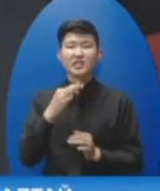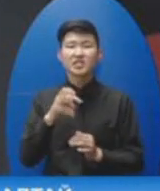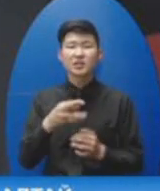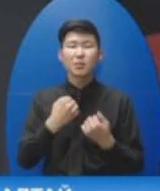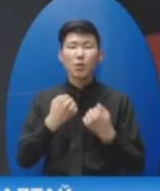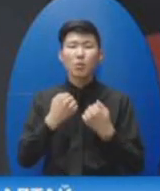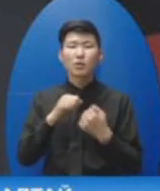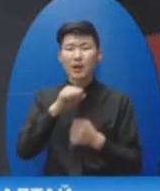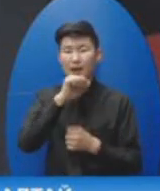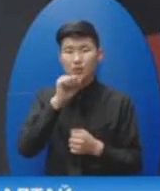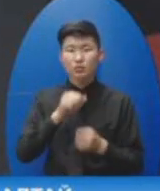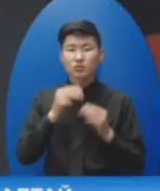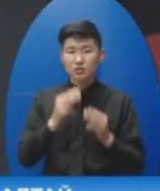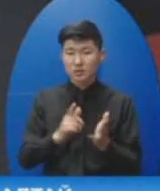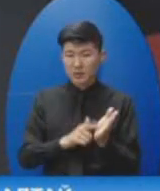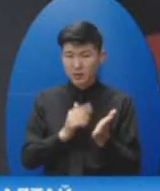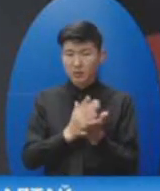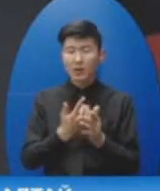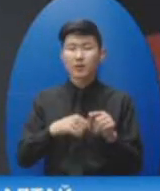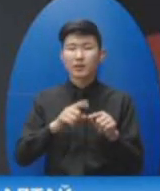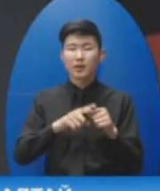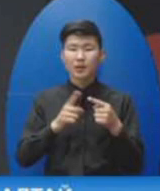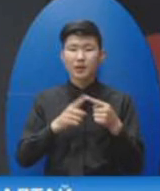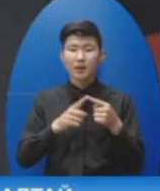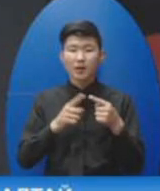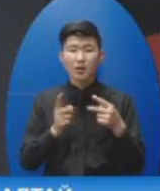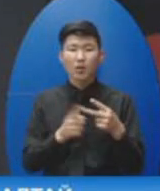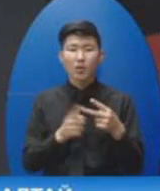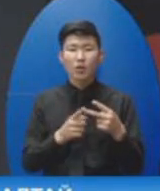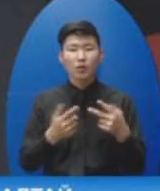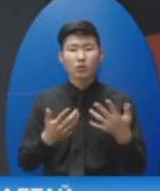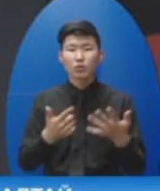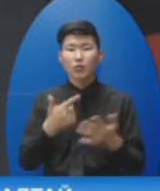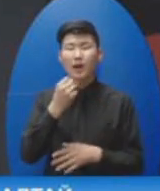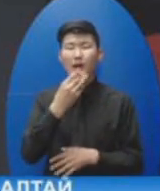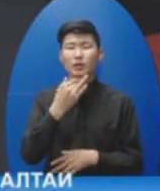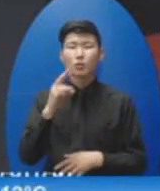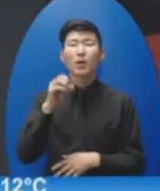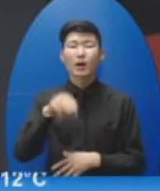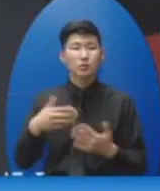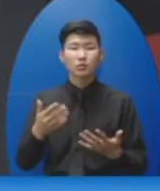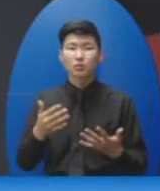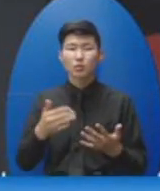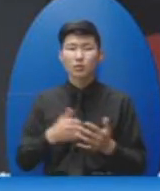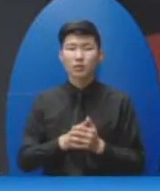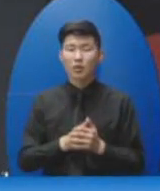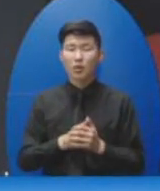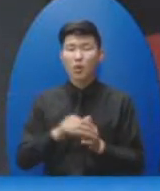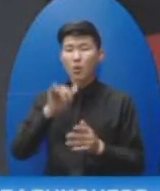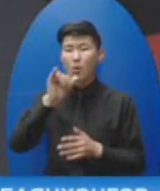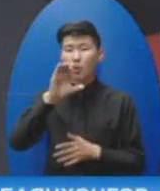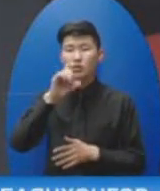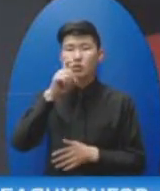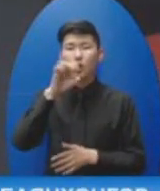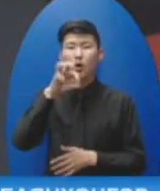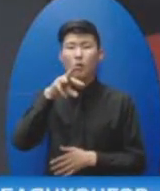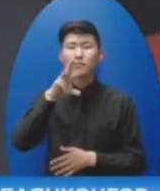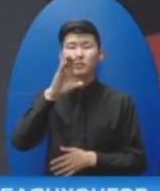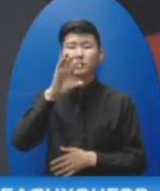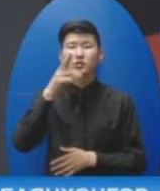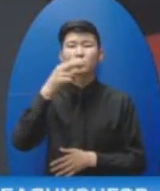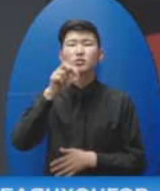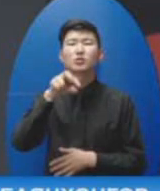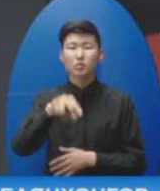байна. Хоёр дахь асуудал одоо юу гэдгийг гашин сухайд одоо ханг мандал замын үед мөн ялгаа ахгүй. Усны одоо хомсдолтэй.